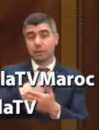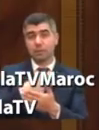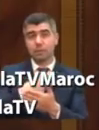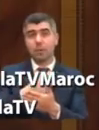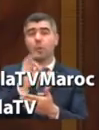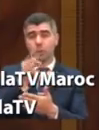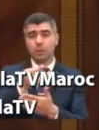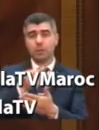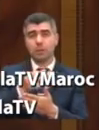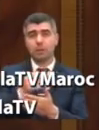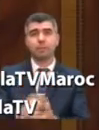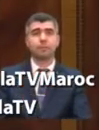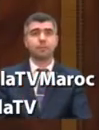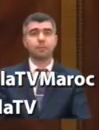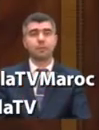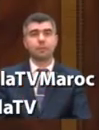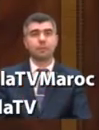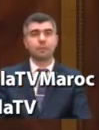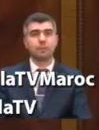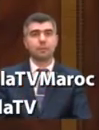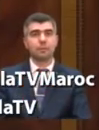الحق كتطلب